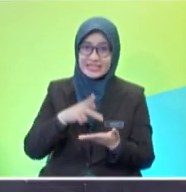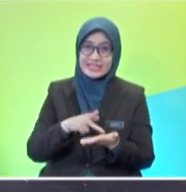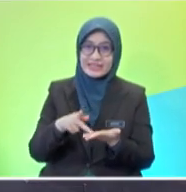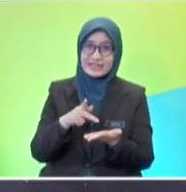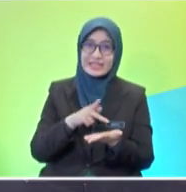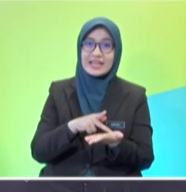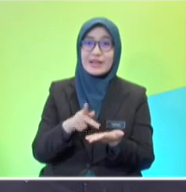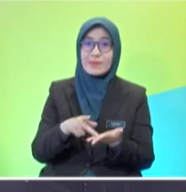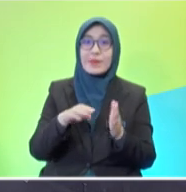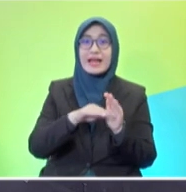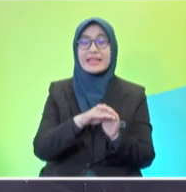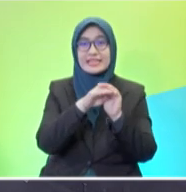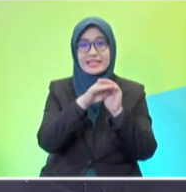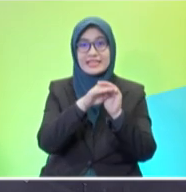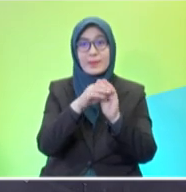sama-sama